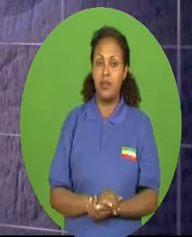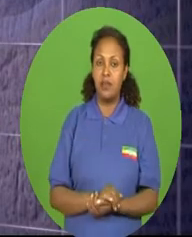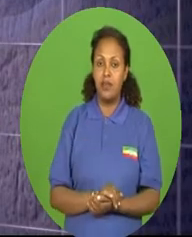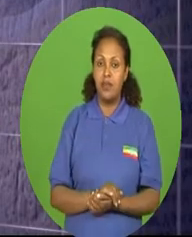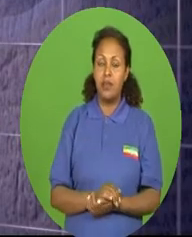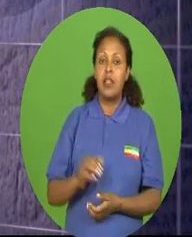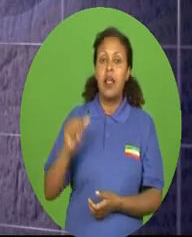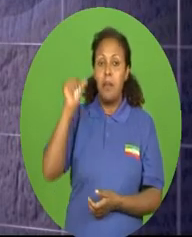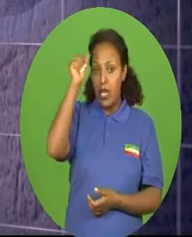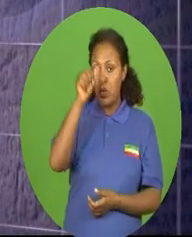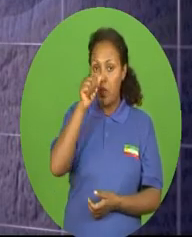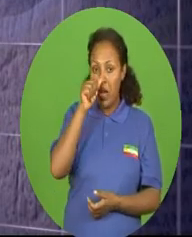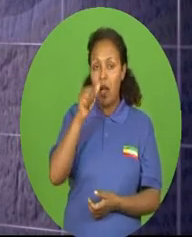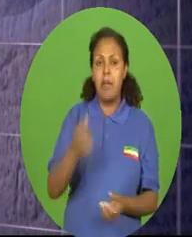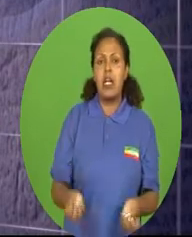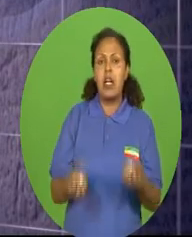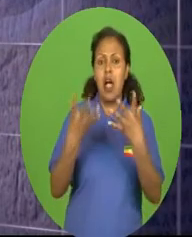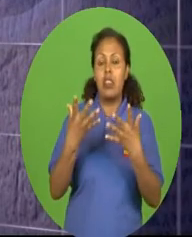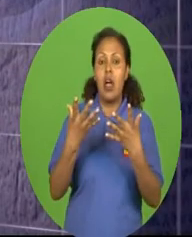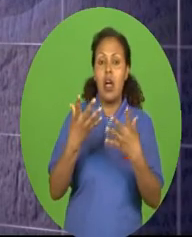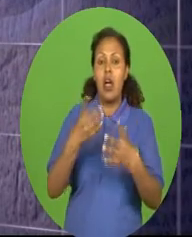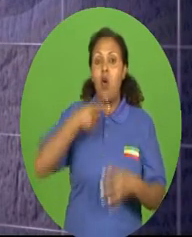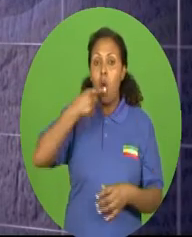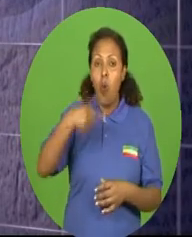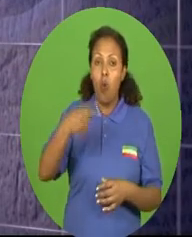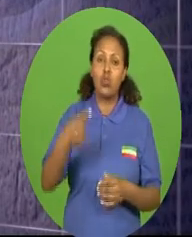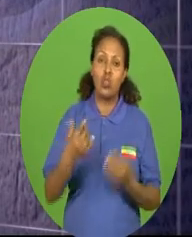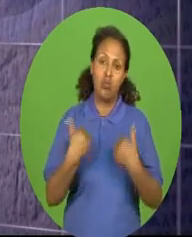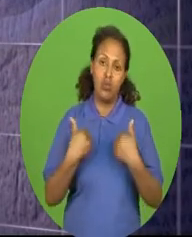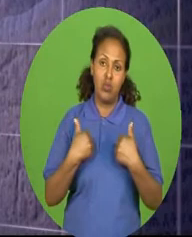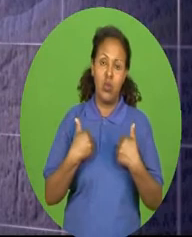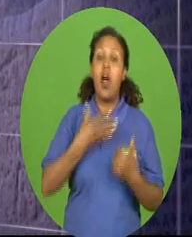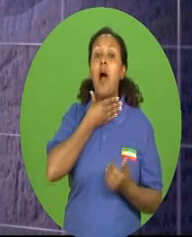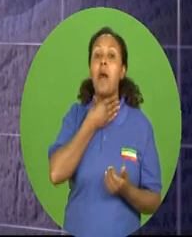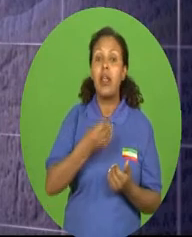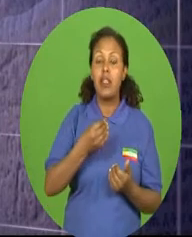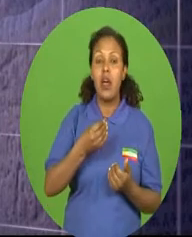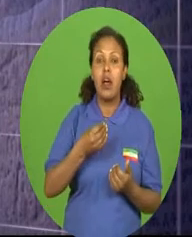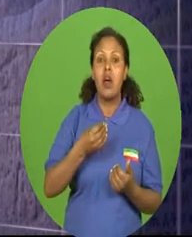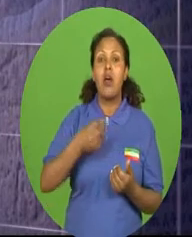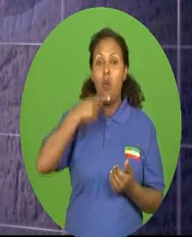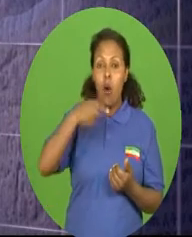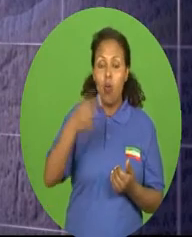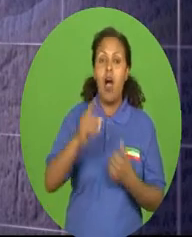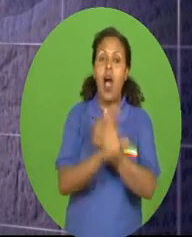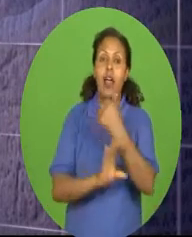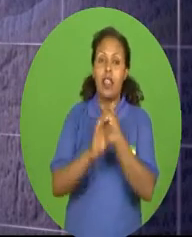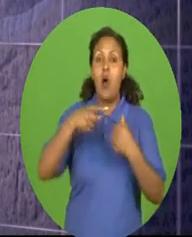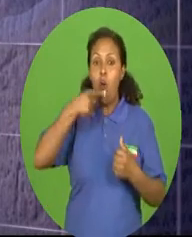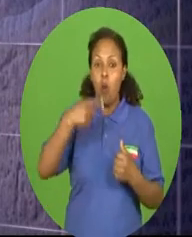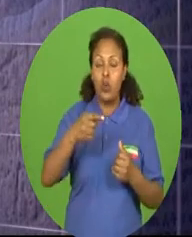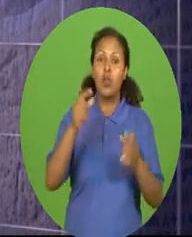መልመጃ እንሸጋገር። በኢትዮጵያ በርካታ ቋንቋዎች ይነገራሉ። አማርኛ